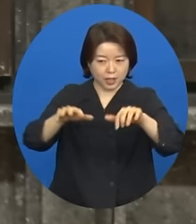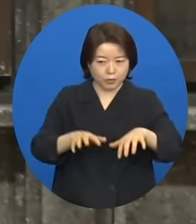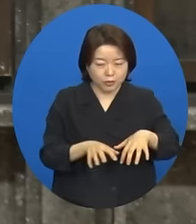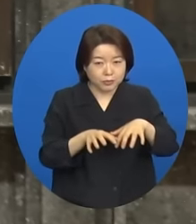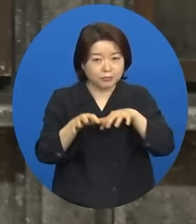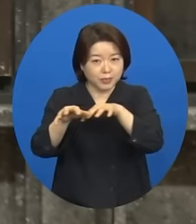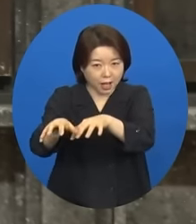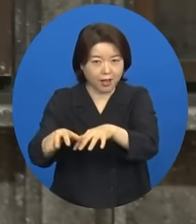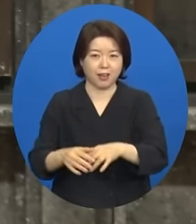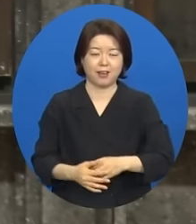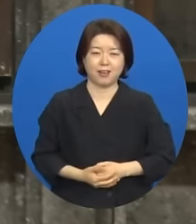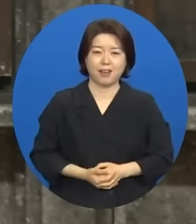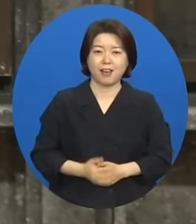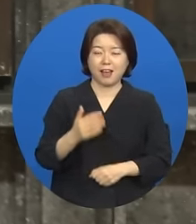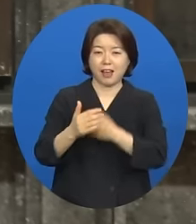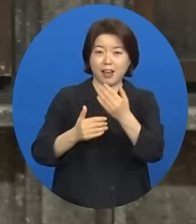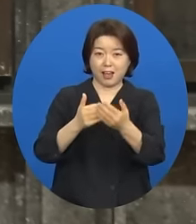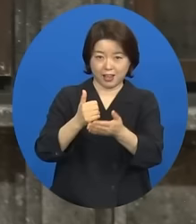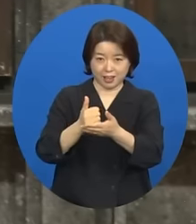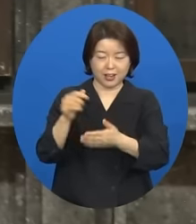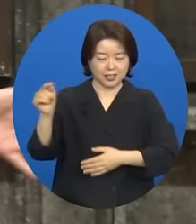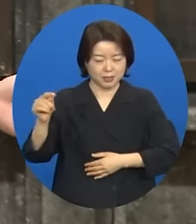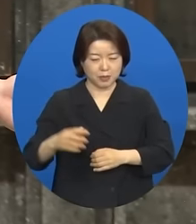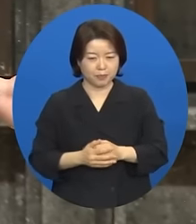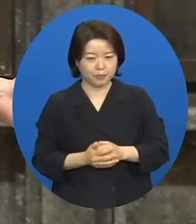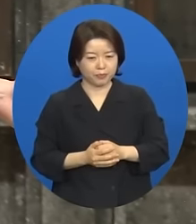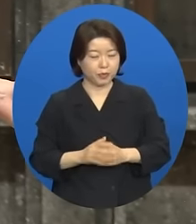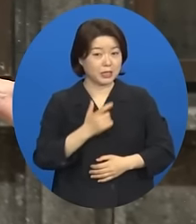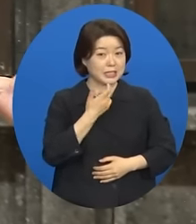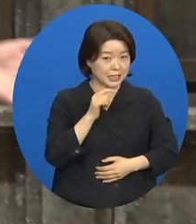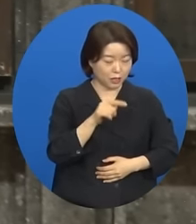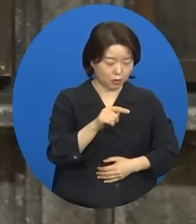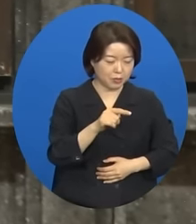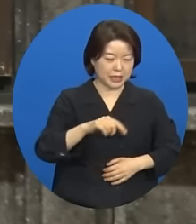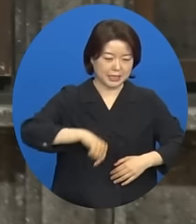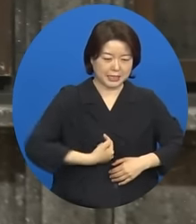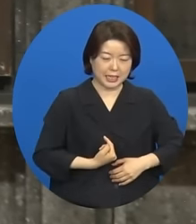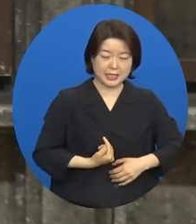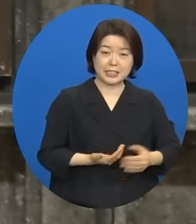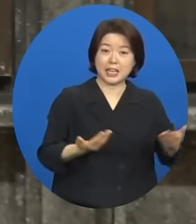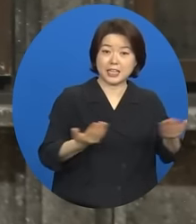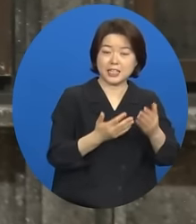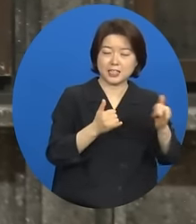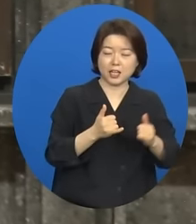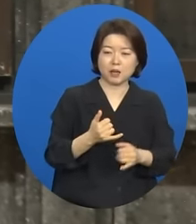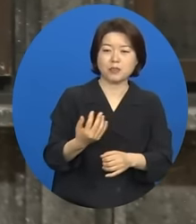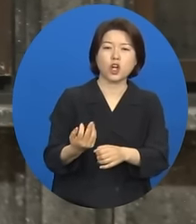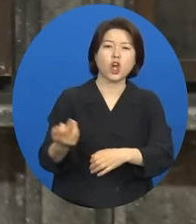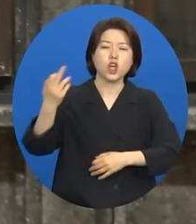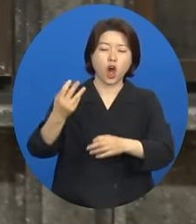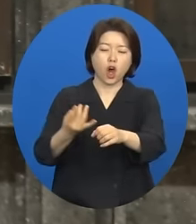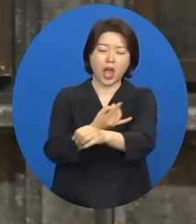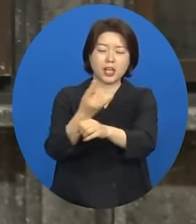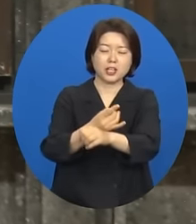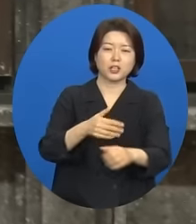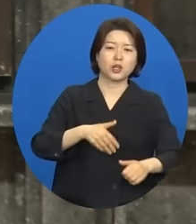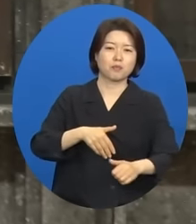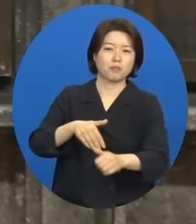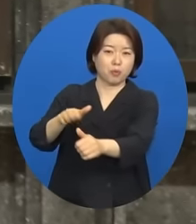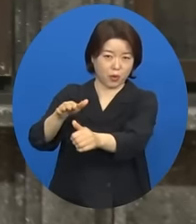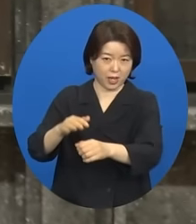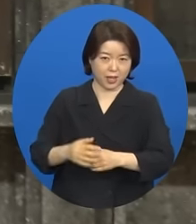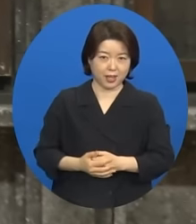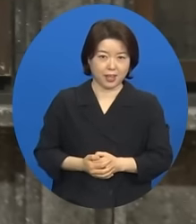그러면서 야곱이 자신의 일꾼들을 형 에서에게 보내죠. 그리고 에서에게 갔던 야곱의